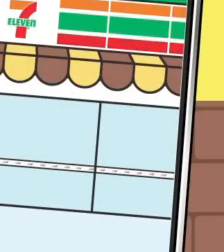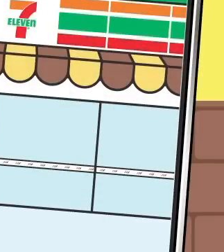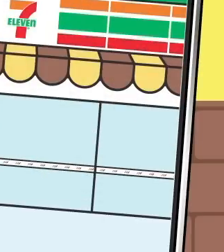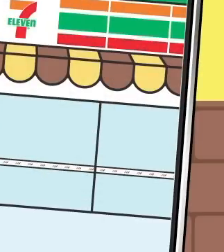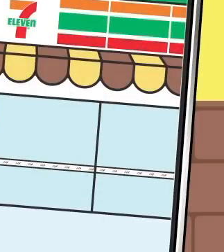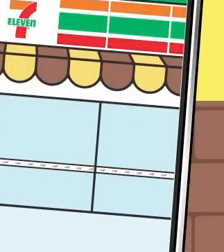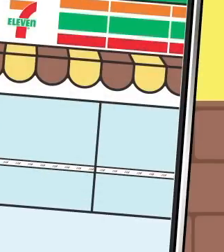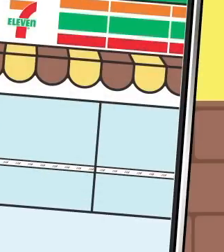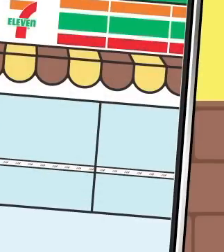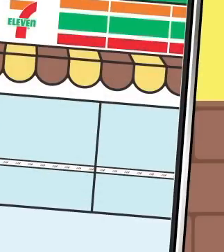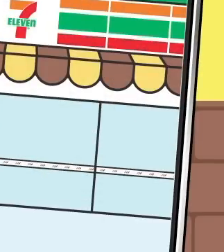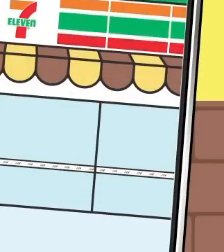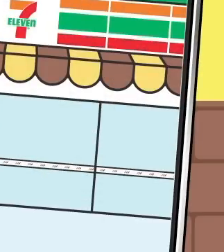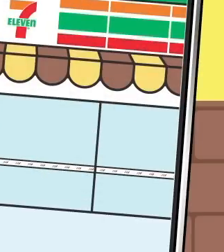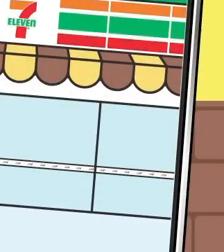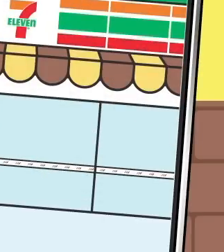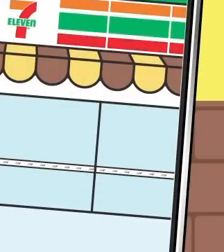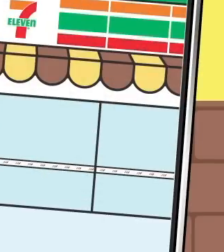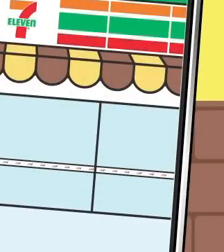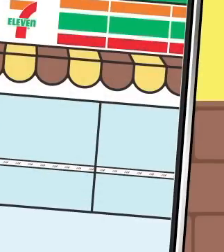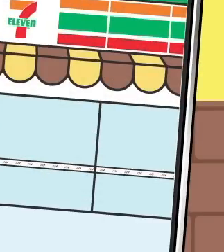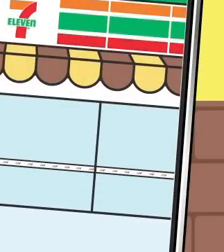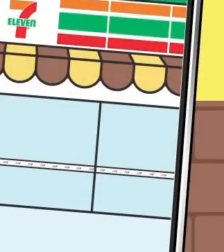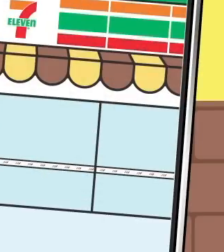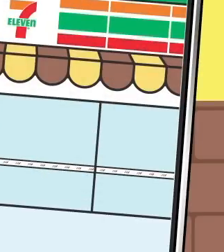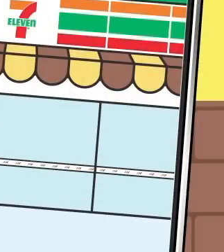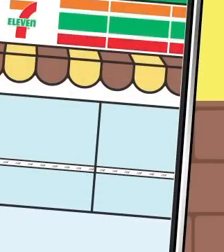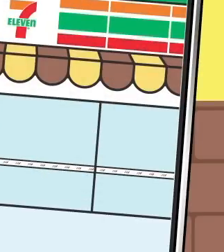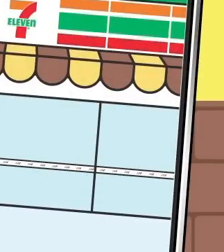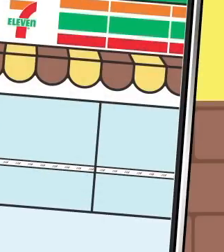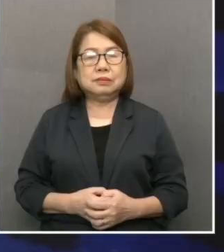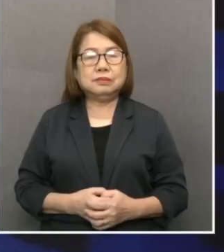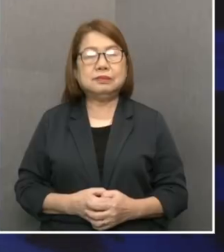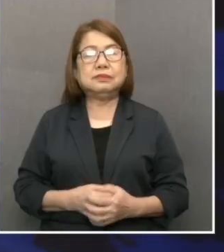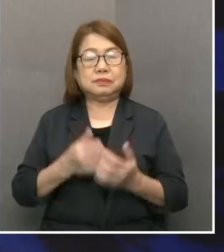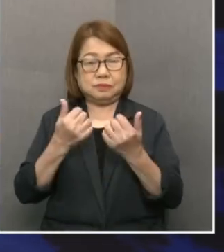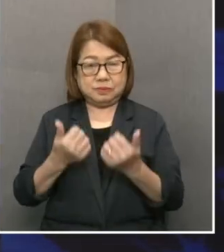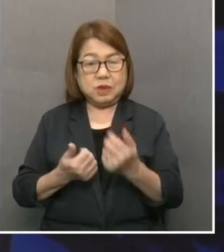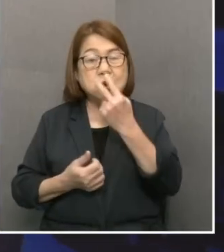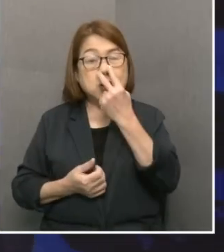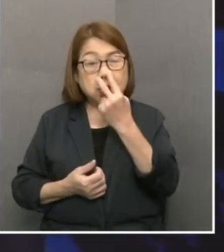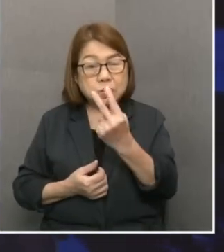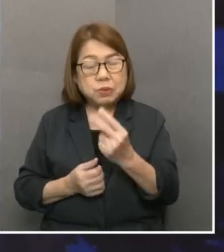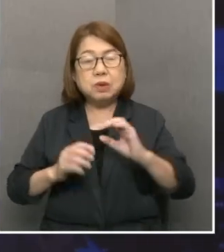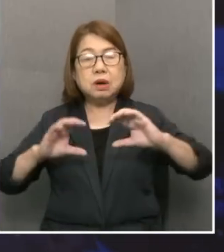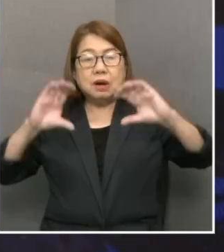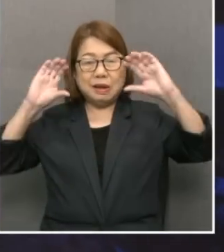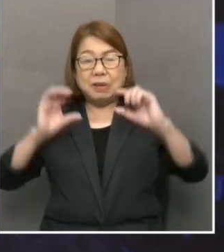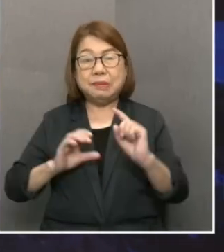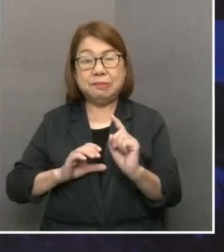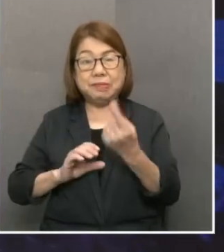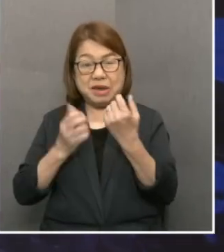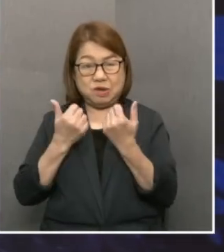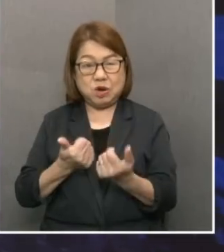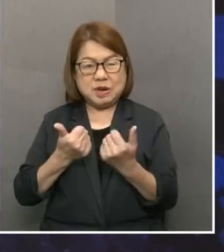สนับสนุนโดย 7-elevenสมปป่วนสนุกผลงานของรัฐบาลชุดใหม่นะคะที่เตรียม